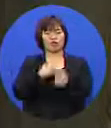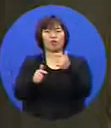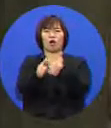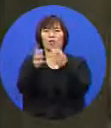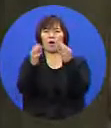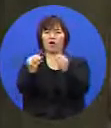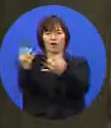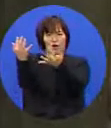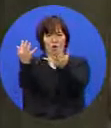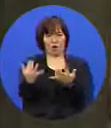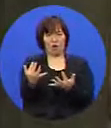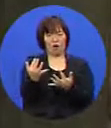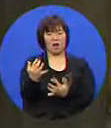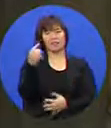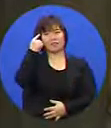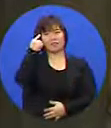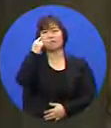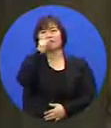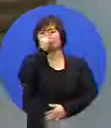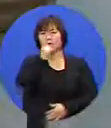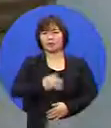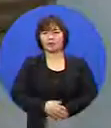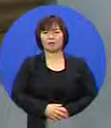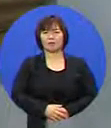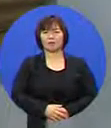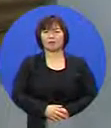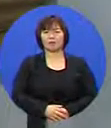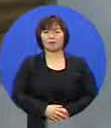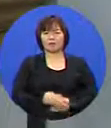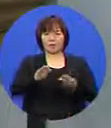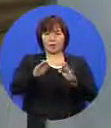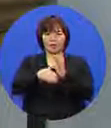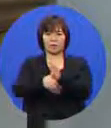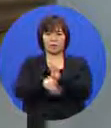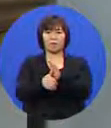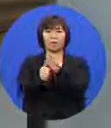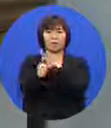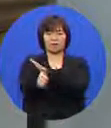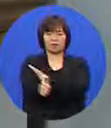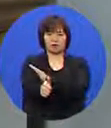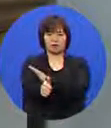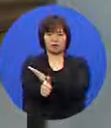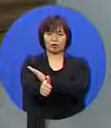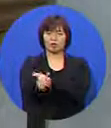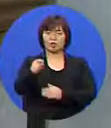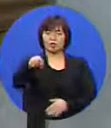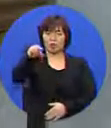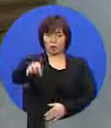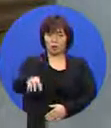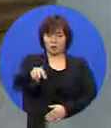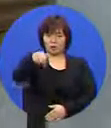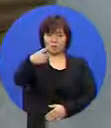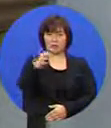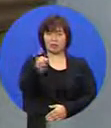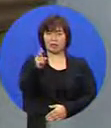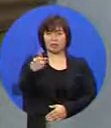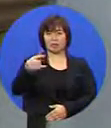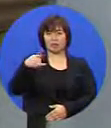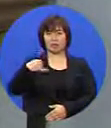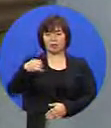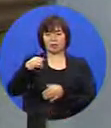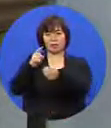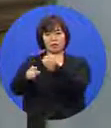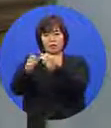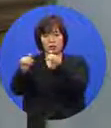많이 찾지 않을까, 이런 생각이 듭니다. 이번에 방문한 비운사의 심연 스님 같은 경우는 중국